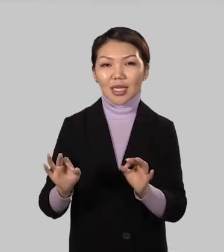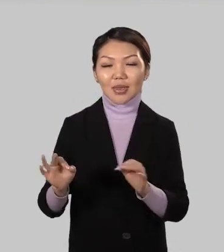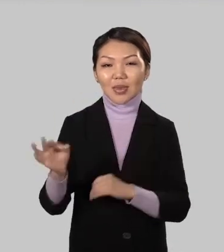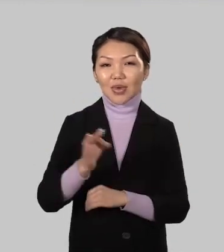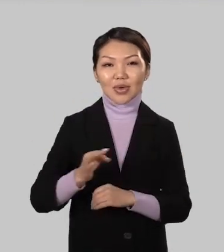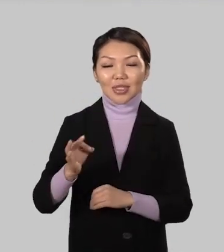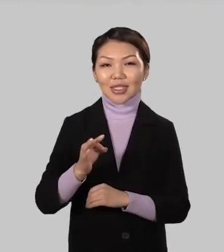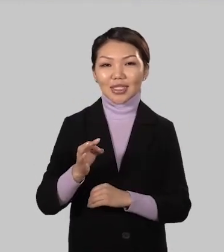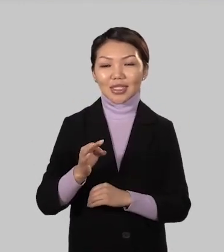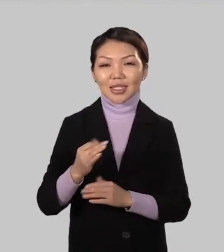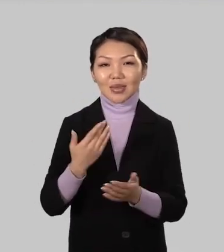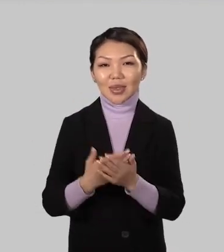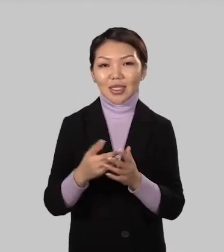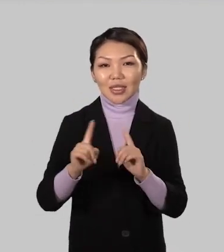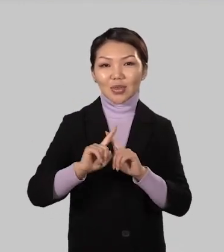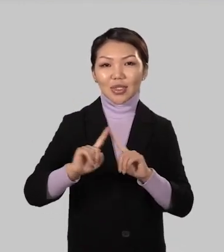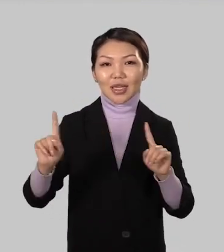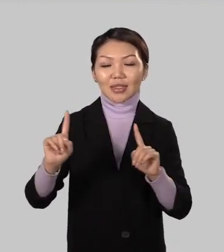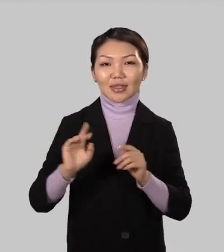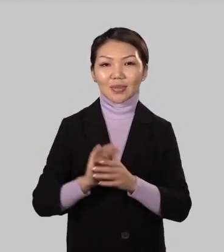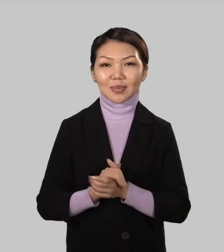подчеркнули его уникальность